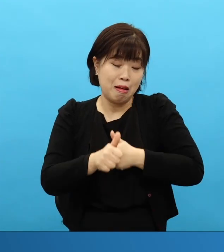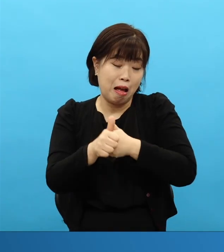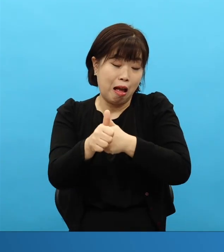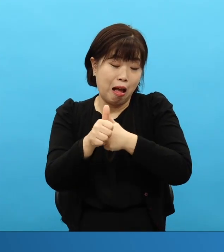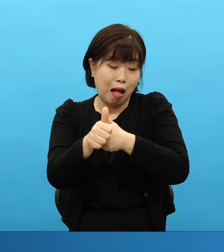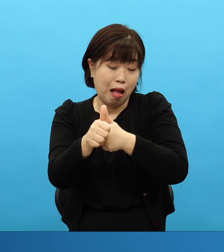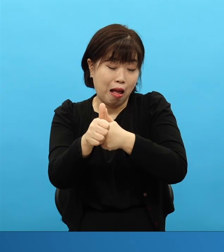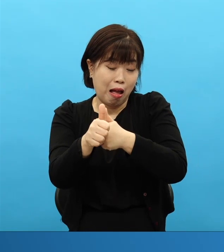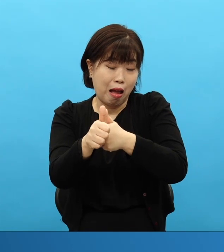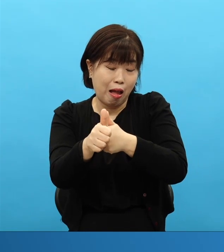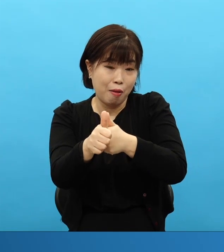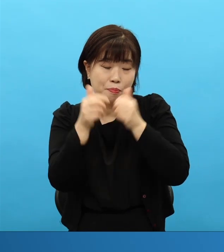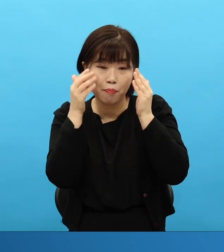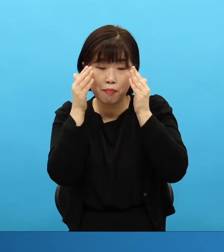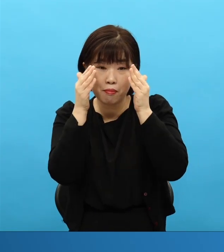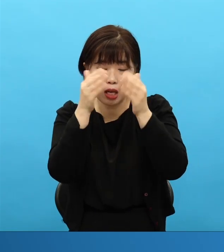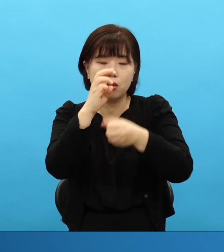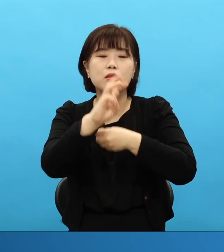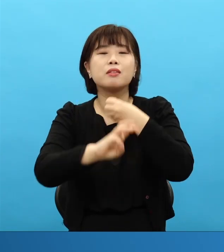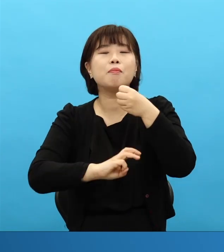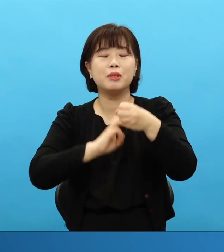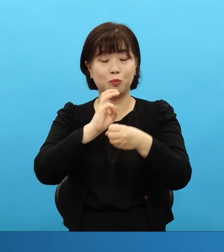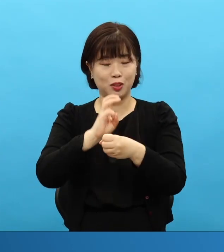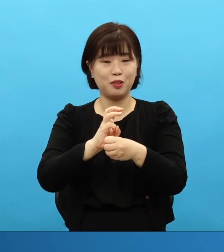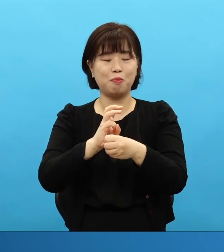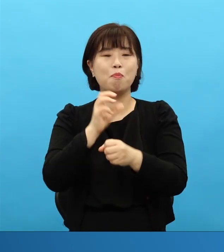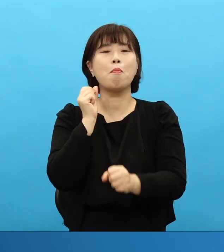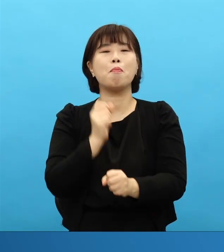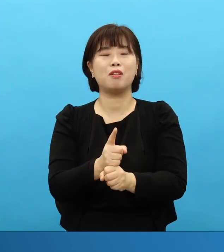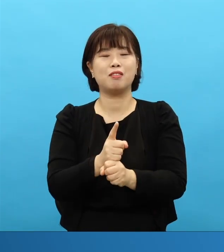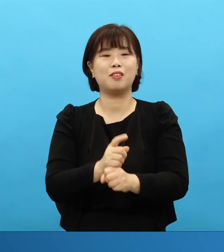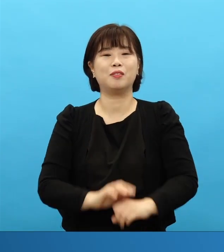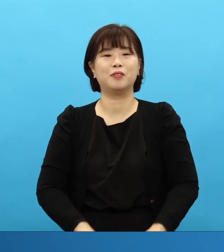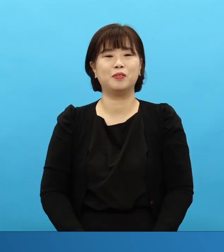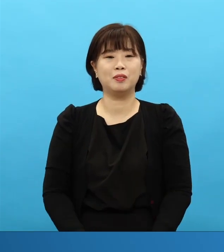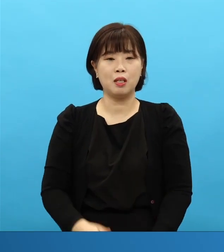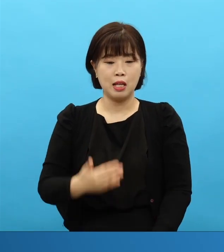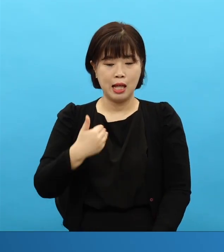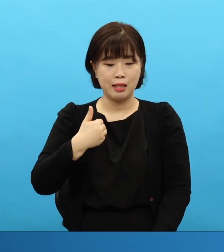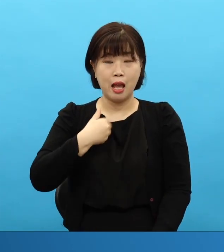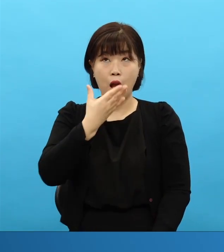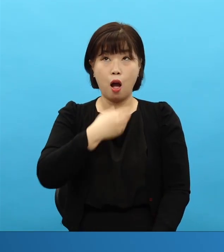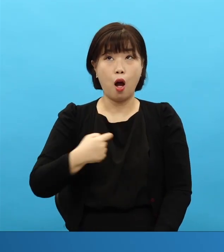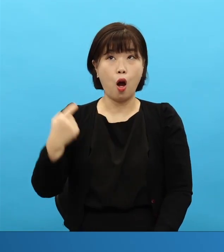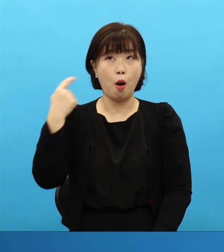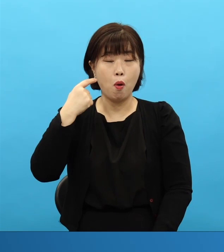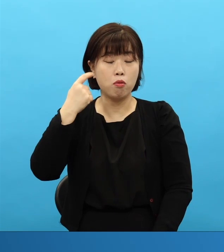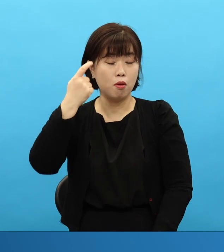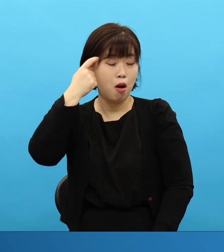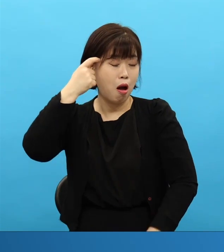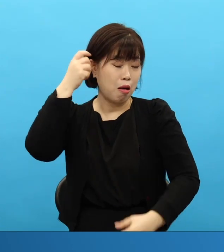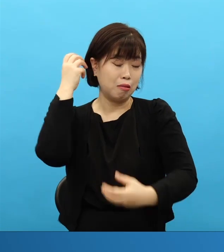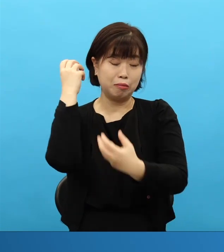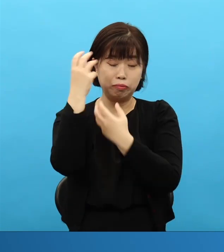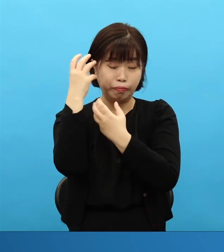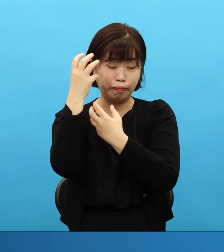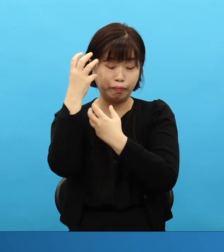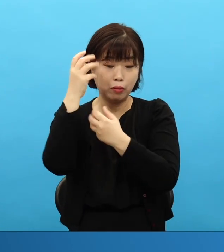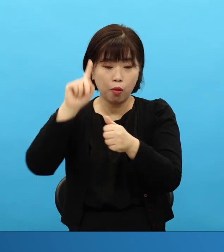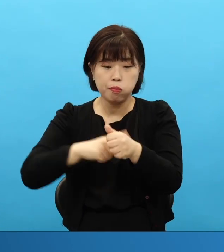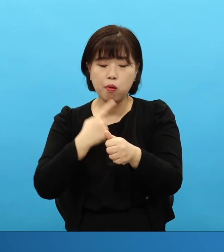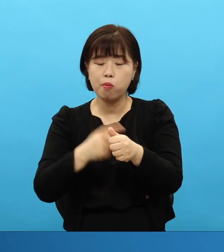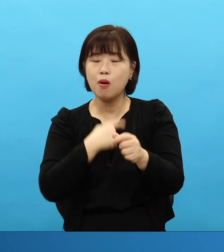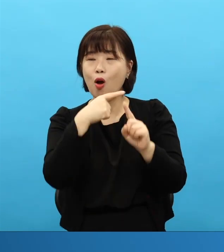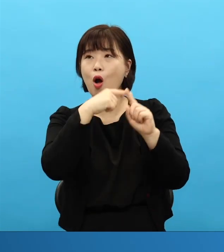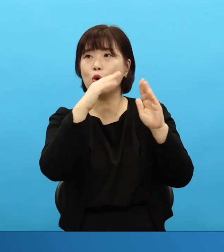올인해 나갔어요. 정말 제가 미쳐버리니까 이 미친 것을 어디다가 교회에다가 쏟아부었습니다.